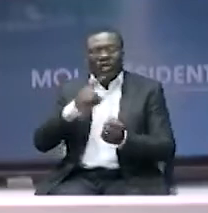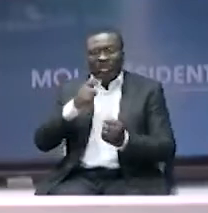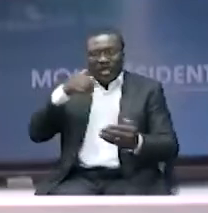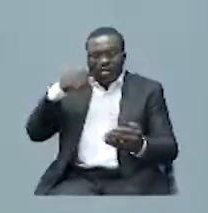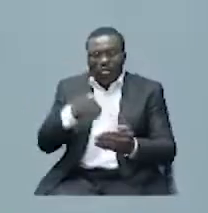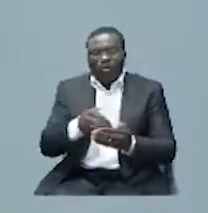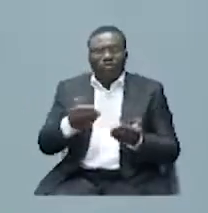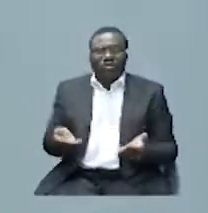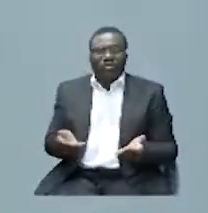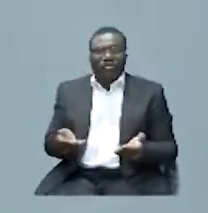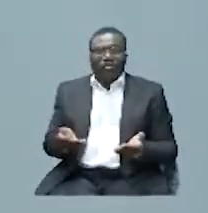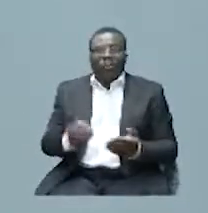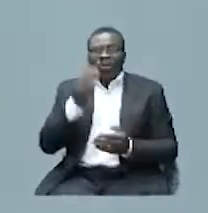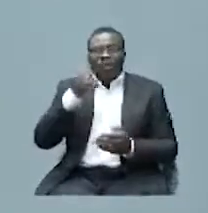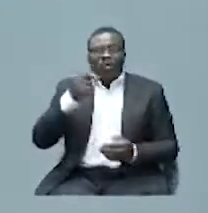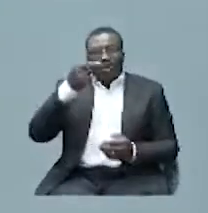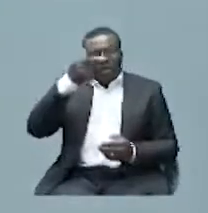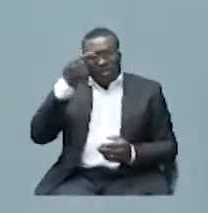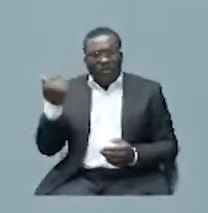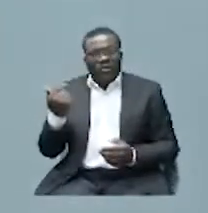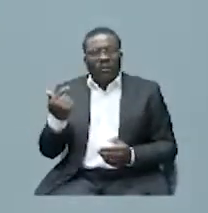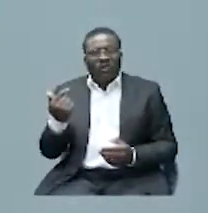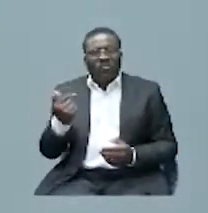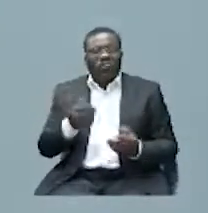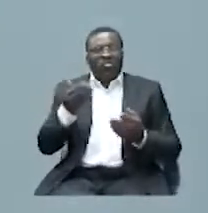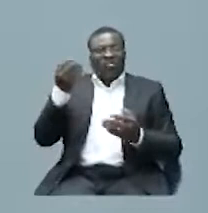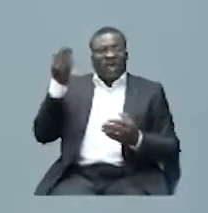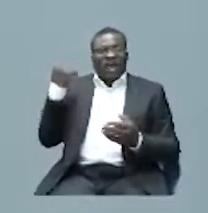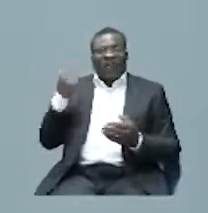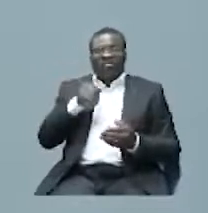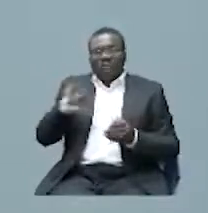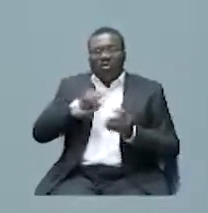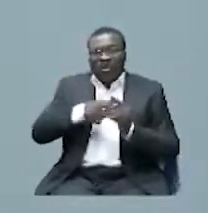proche. Parce que... À l'époque, vous aviez commencé à avoir des démêlés avec lui.